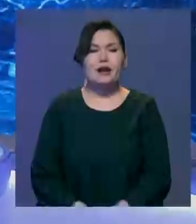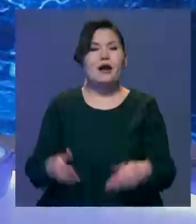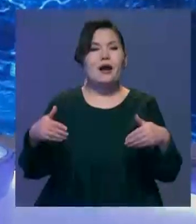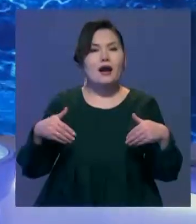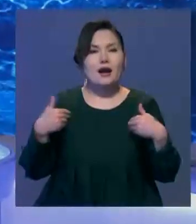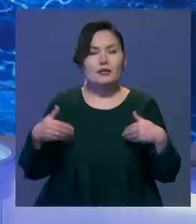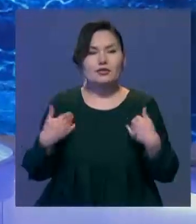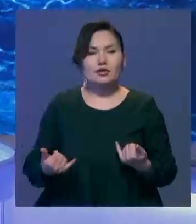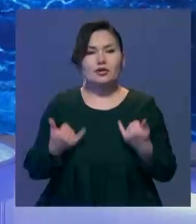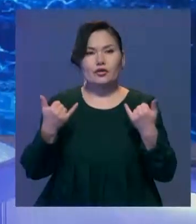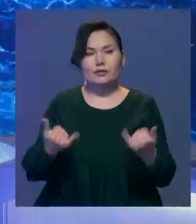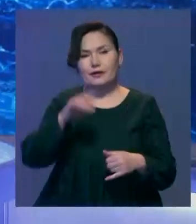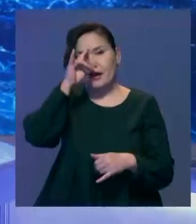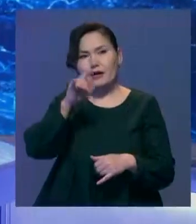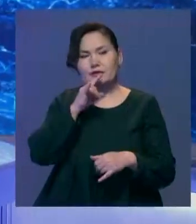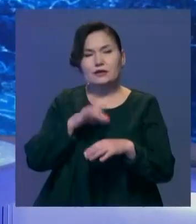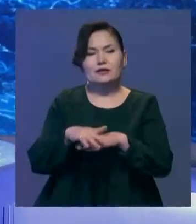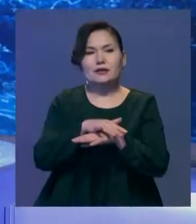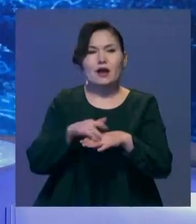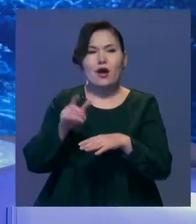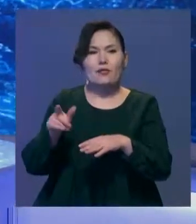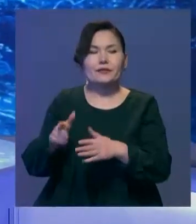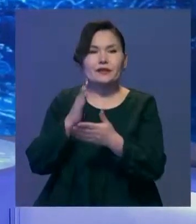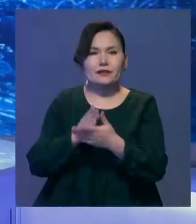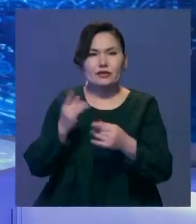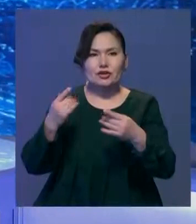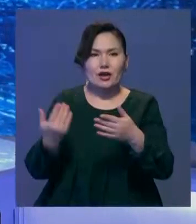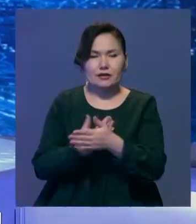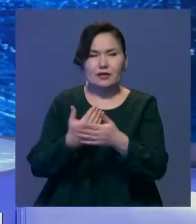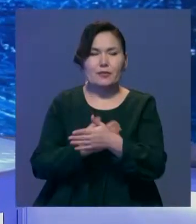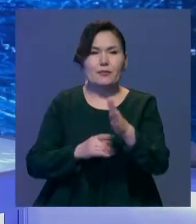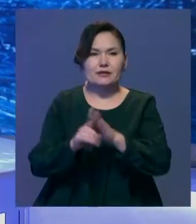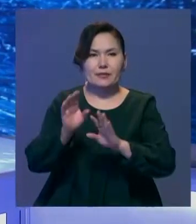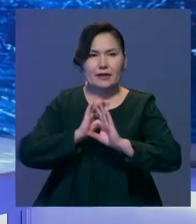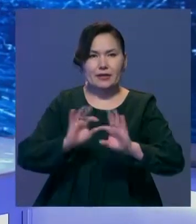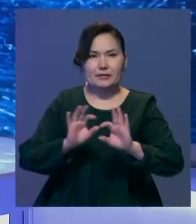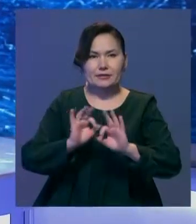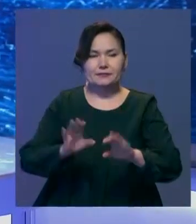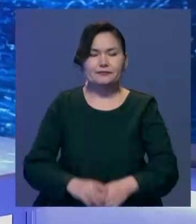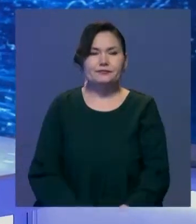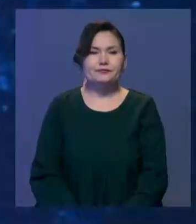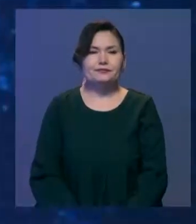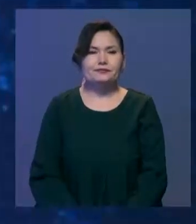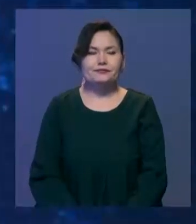Ассаламу алейкум. Эфирде жаңалықтар, студияда Азамат Әбілқайыр, сурд аудармада Самалжан Темір.